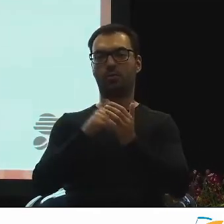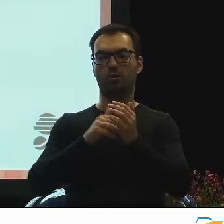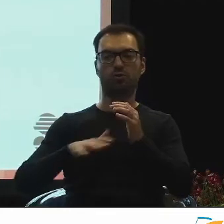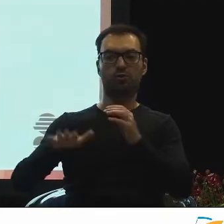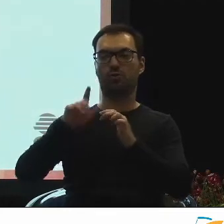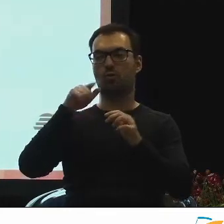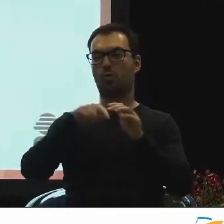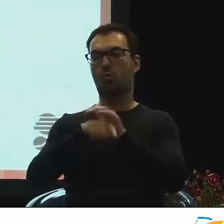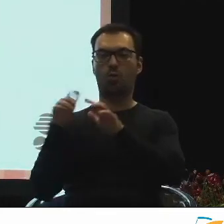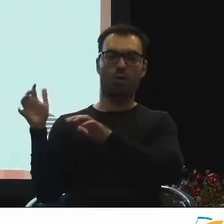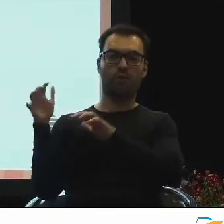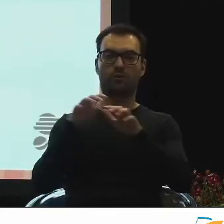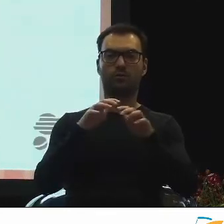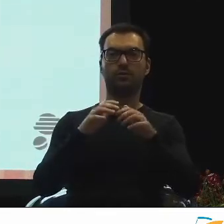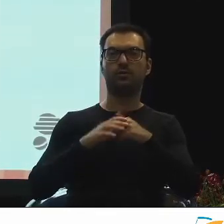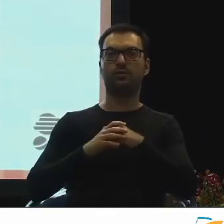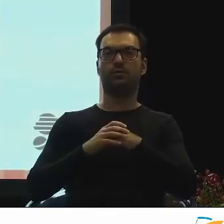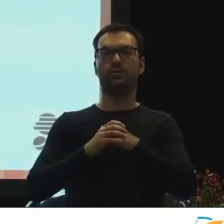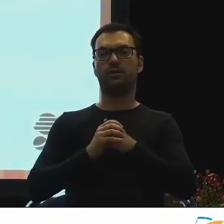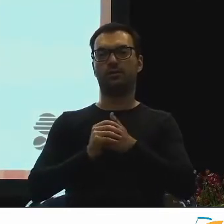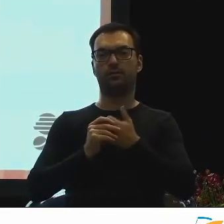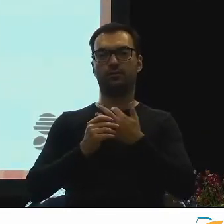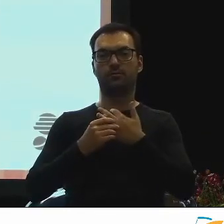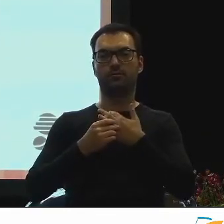potrzeby uchodźców, poprzez